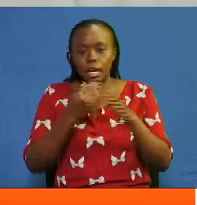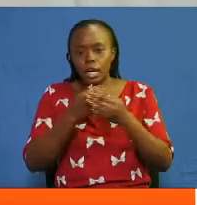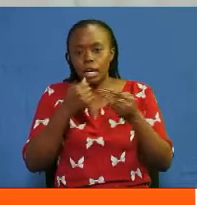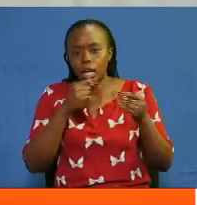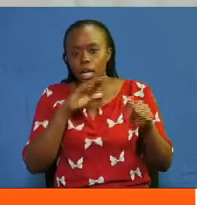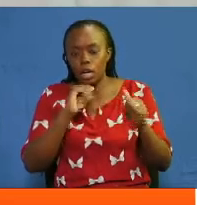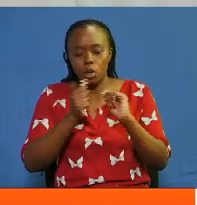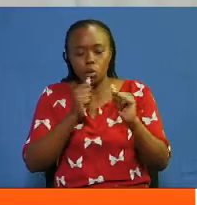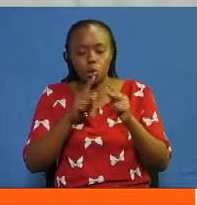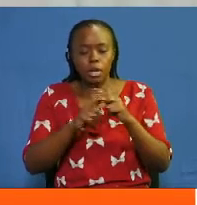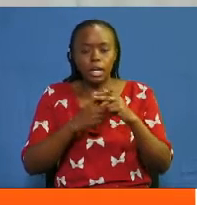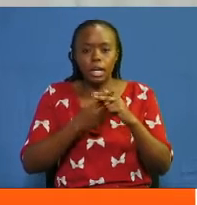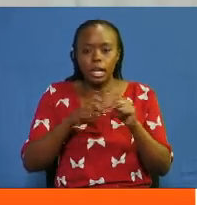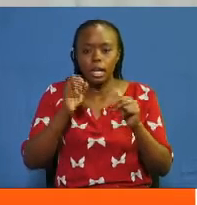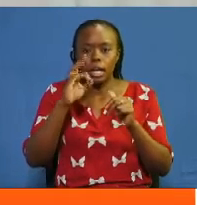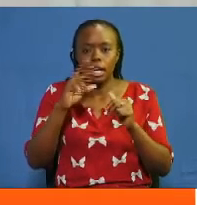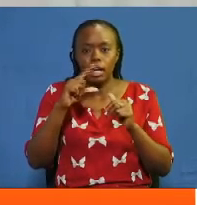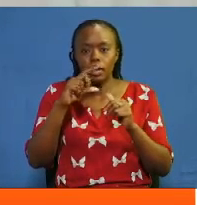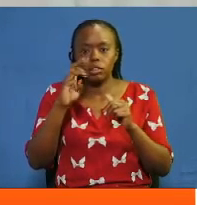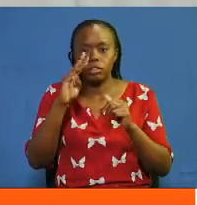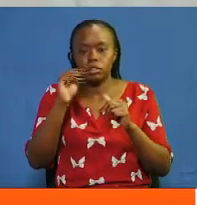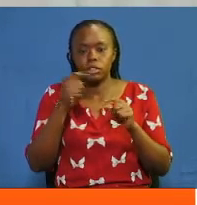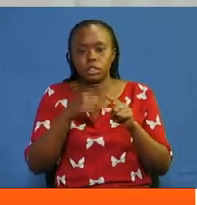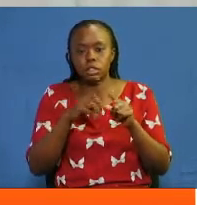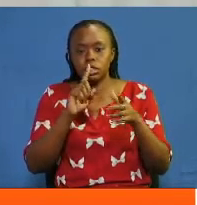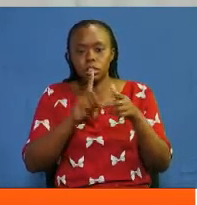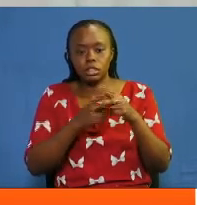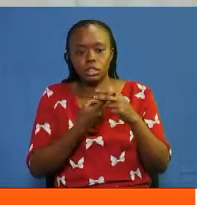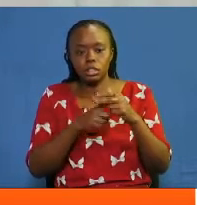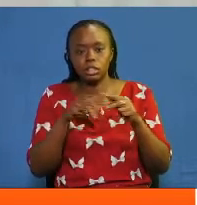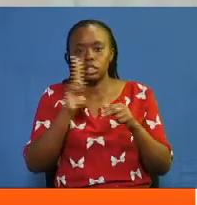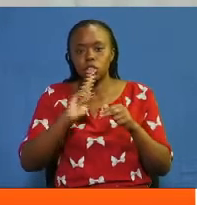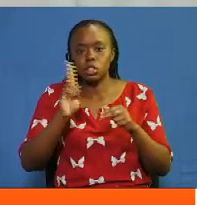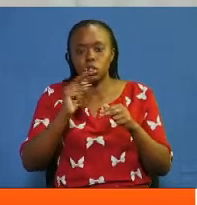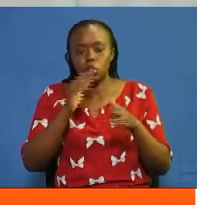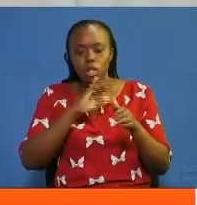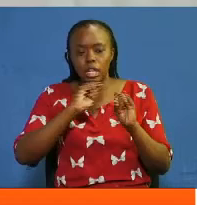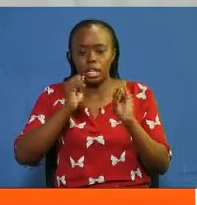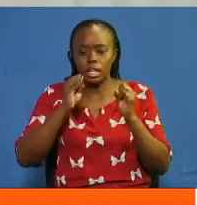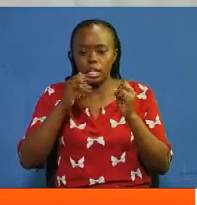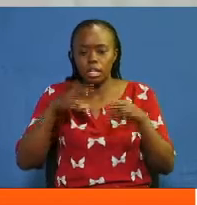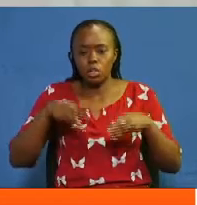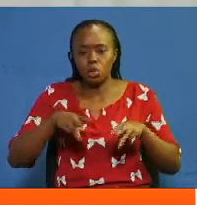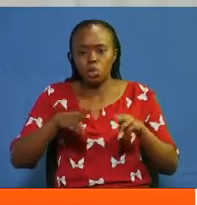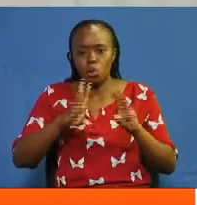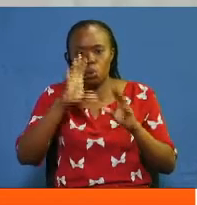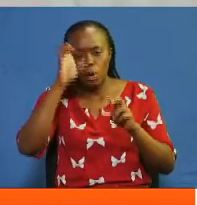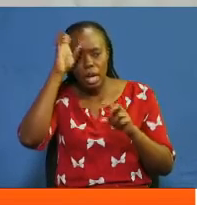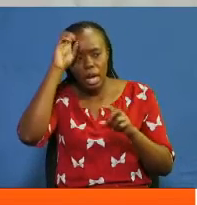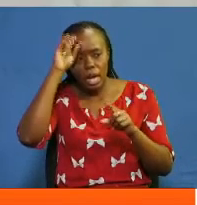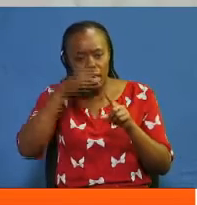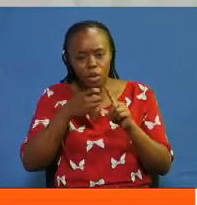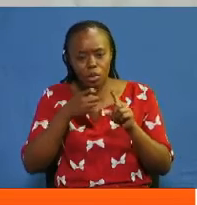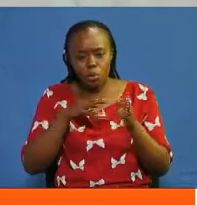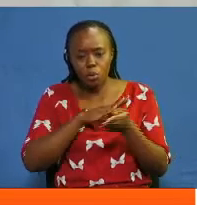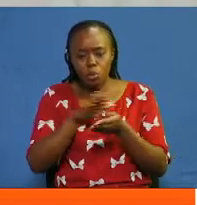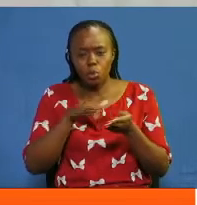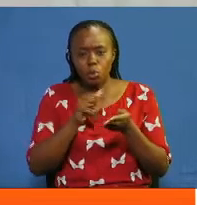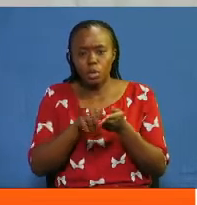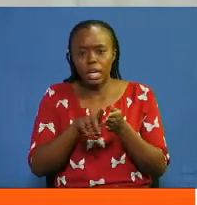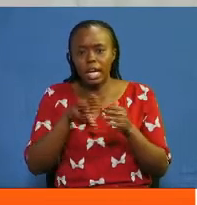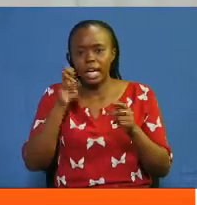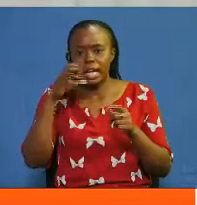Bodi ya kukomesha ukeketaji wa wasichana kuanza kutumia mikondo mipya ya kuelimisha wazee kutoka jamii za